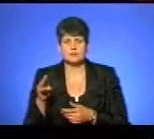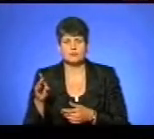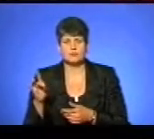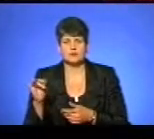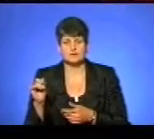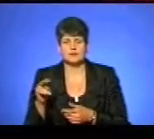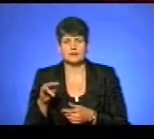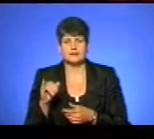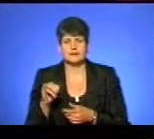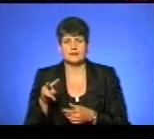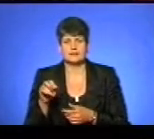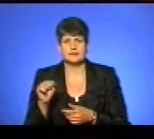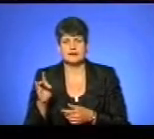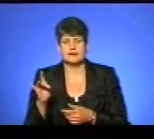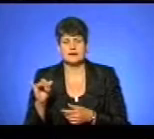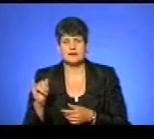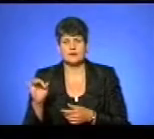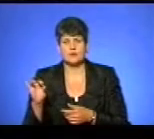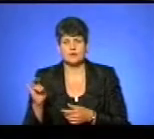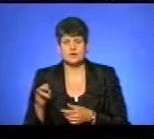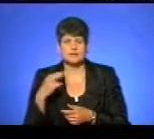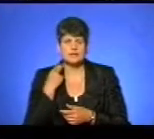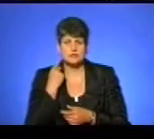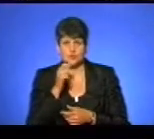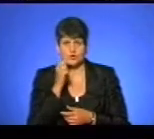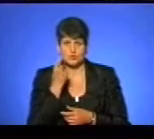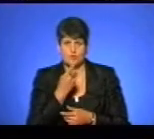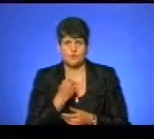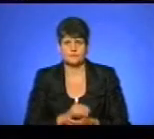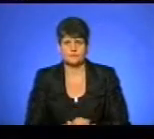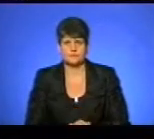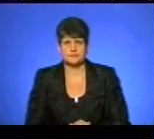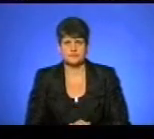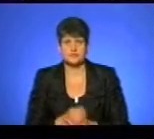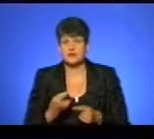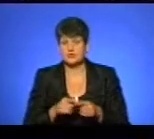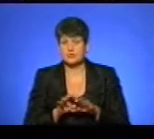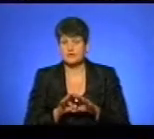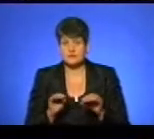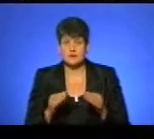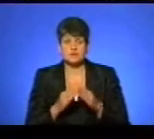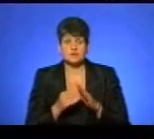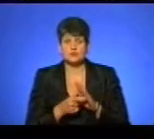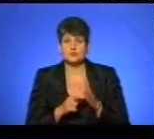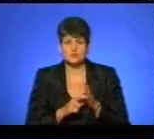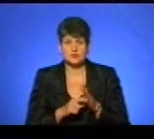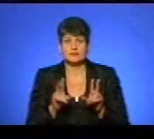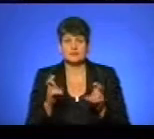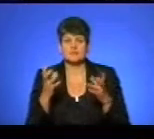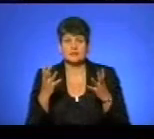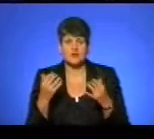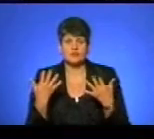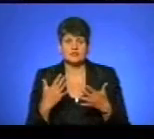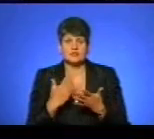митрополита Ілларіона англійською і українською мовою. І на цьому у мене все. А у сусідній студії «Теми дня» уже є